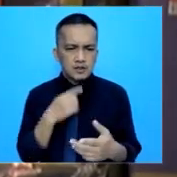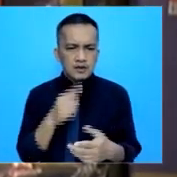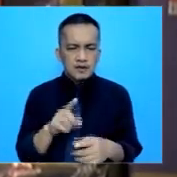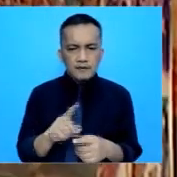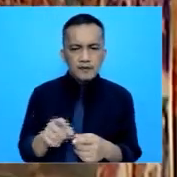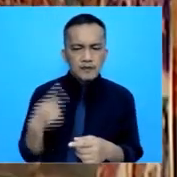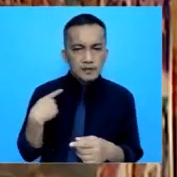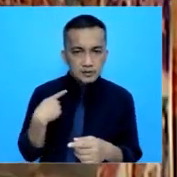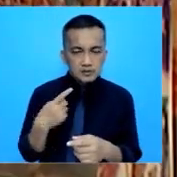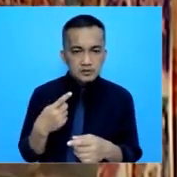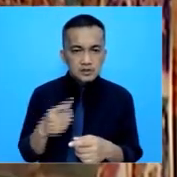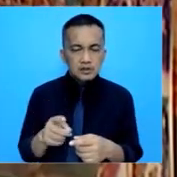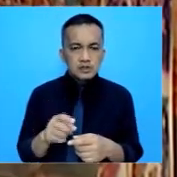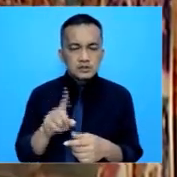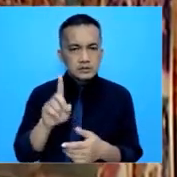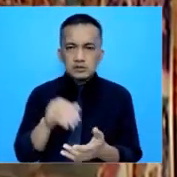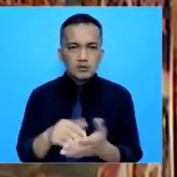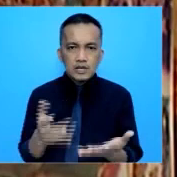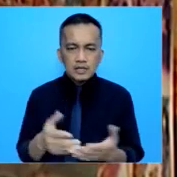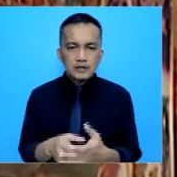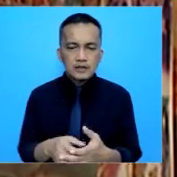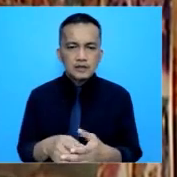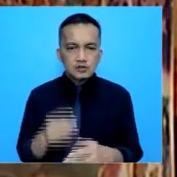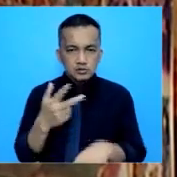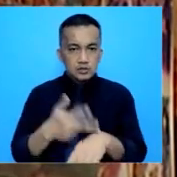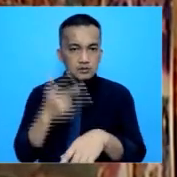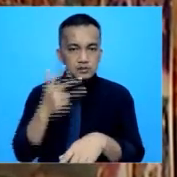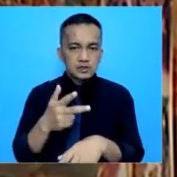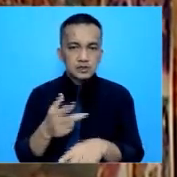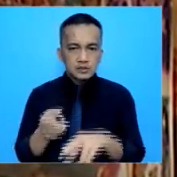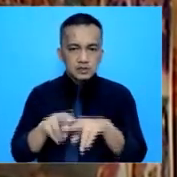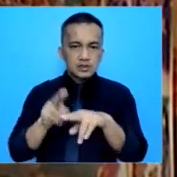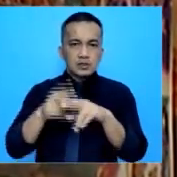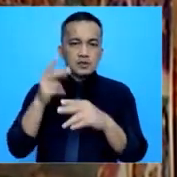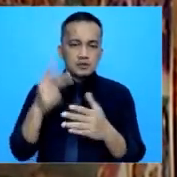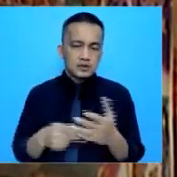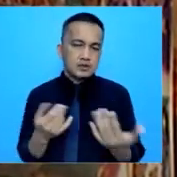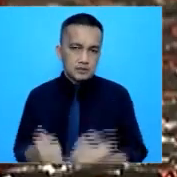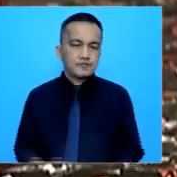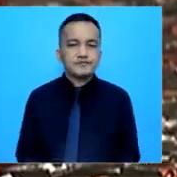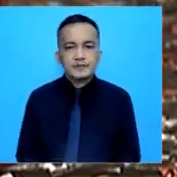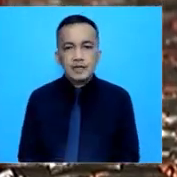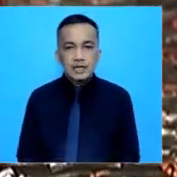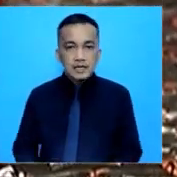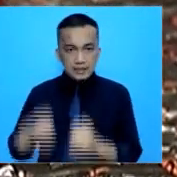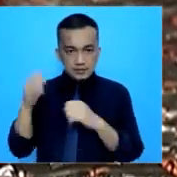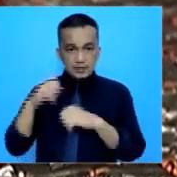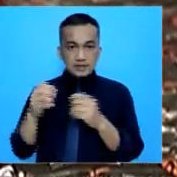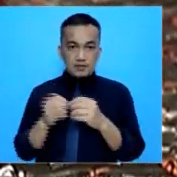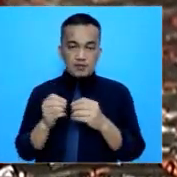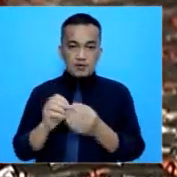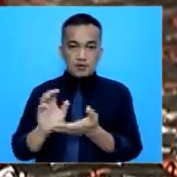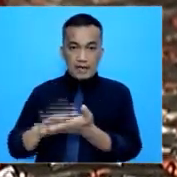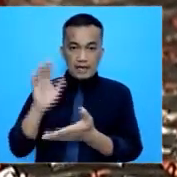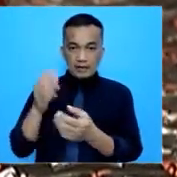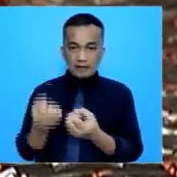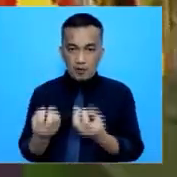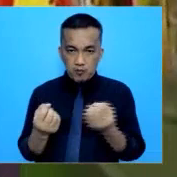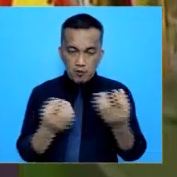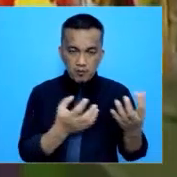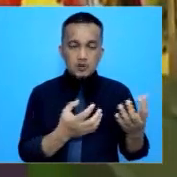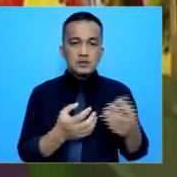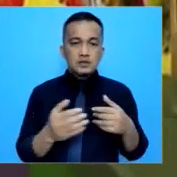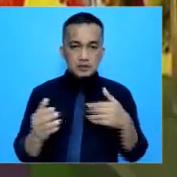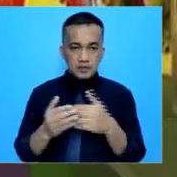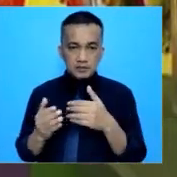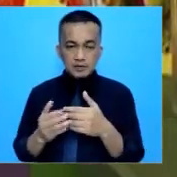halagang 1,000 piso dahil hanggang triple na ang tinaas ng presyo niyan ngayon. Asahang mas magmamahal pa ang mga paputok habang papalapit ang